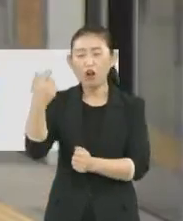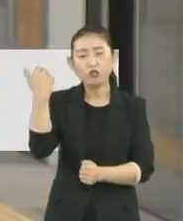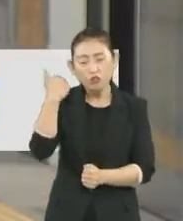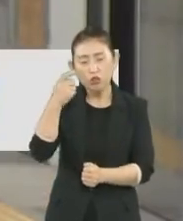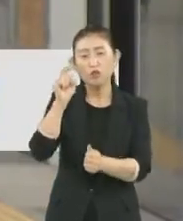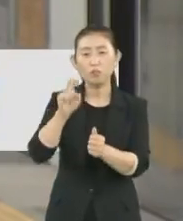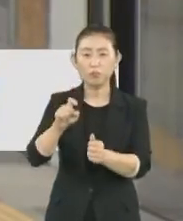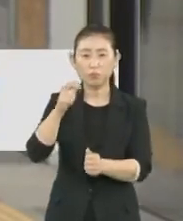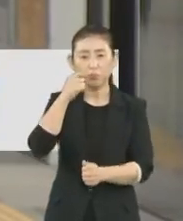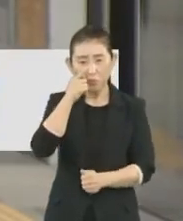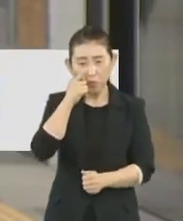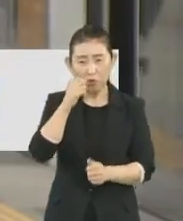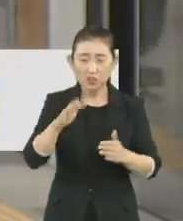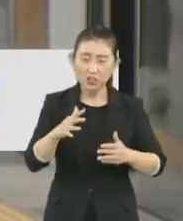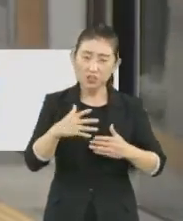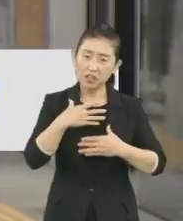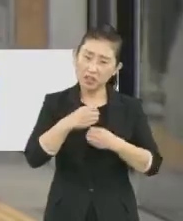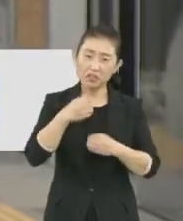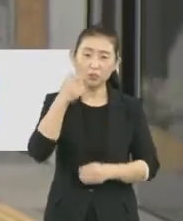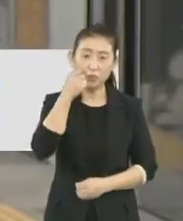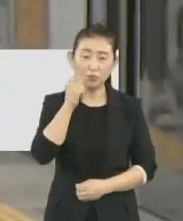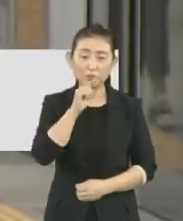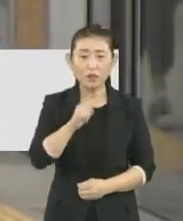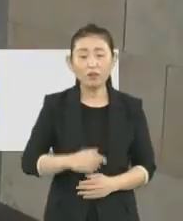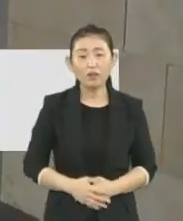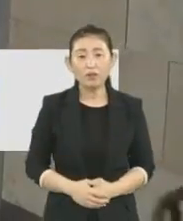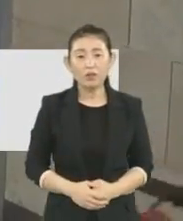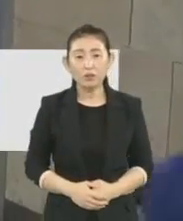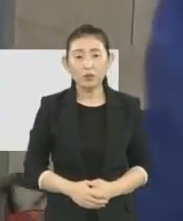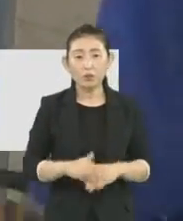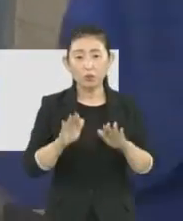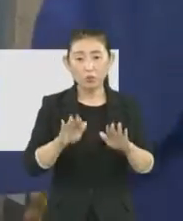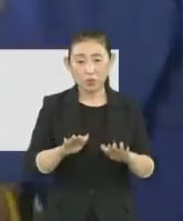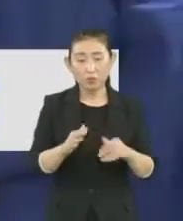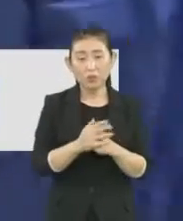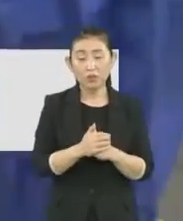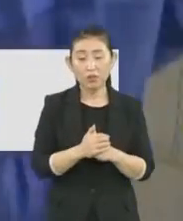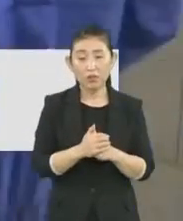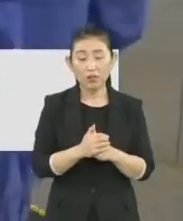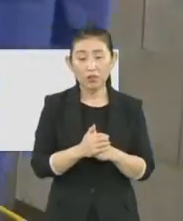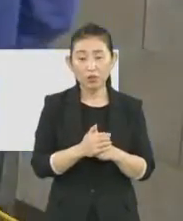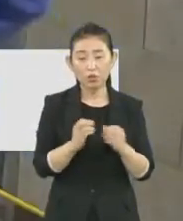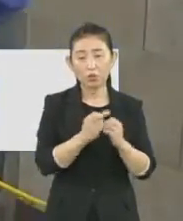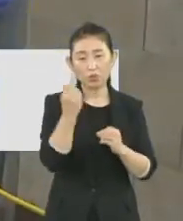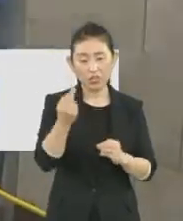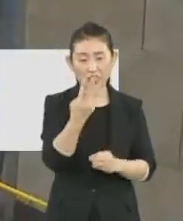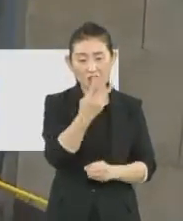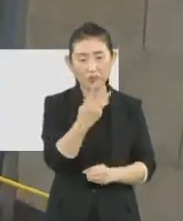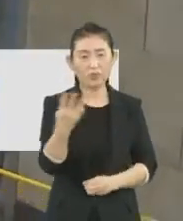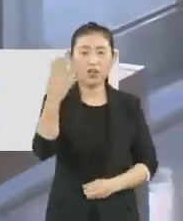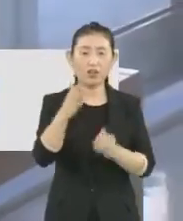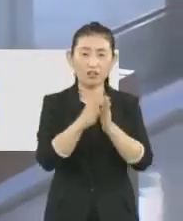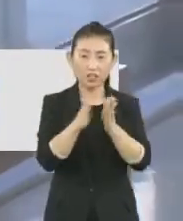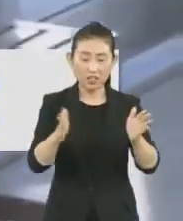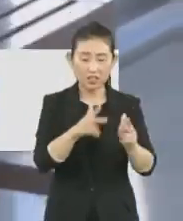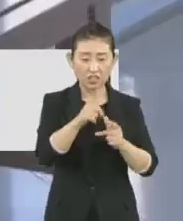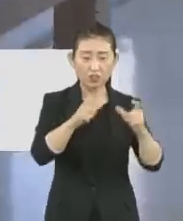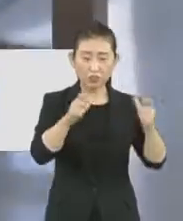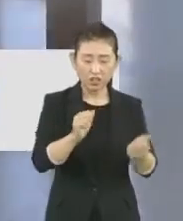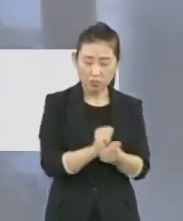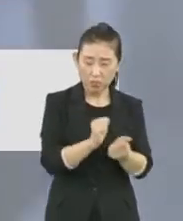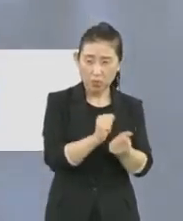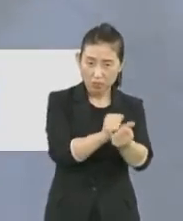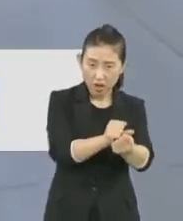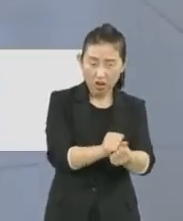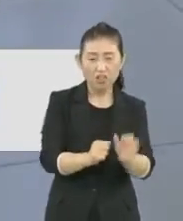않아 긴장의 끈을 놓을 수 없다 고 밝혔습니다 5대 부터 자 단계로 격상된 논산에서 산업단지 집단 가면